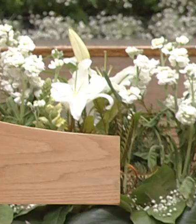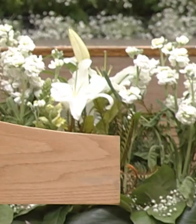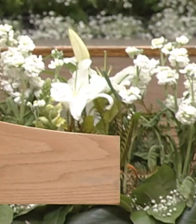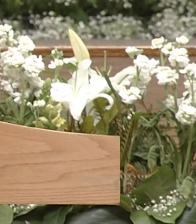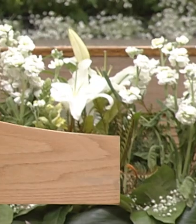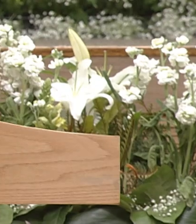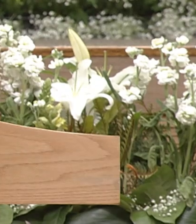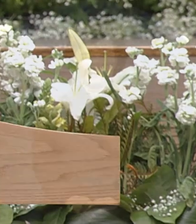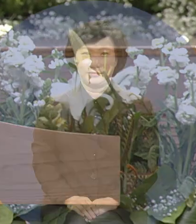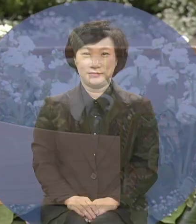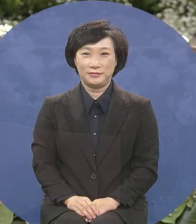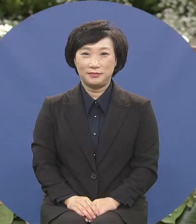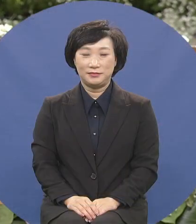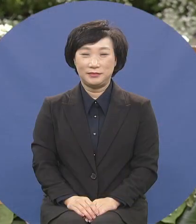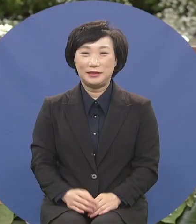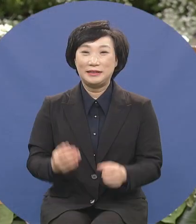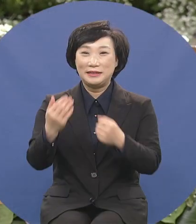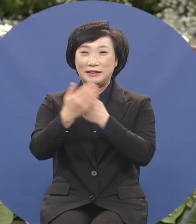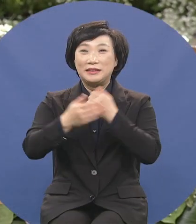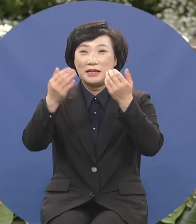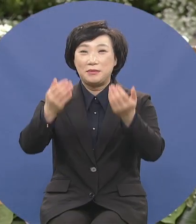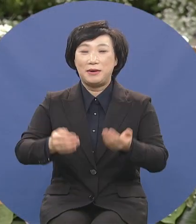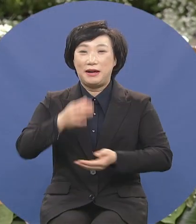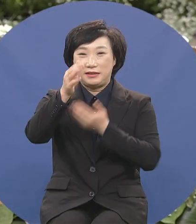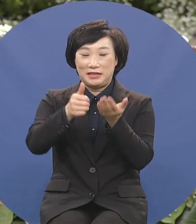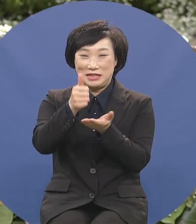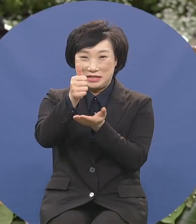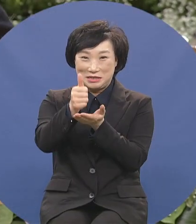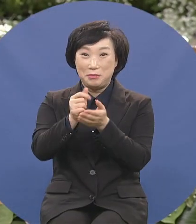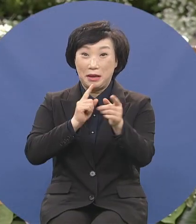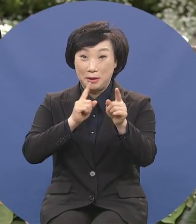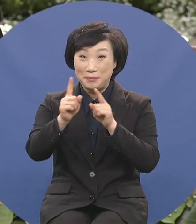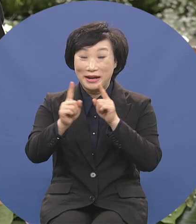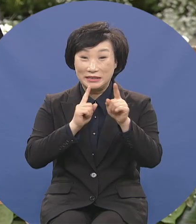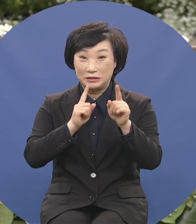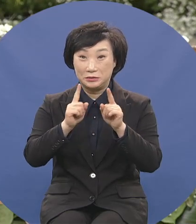은혜 받으실 하나님 말씀은